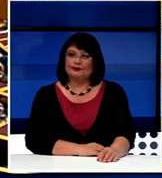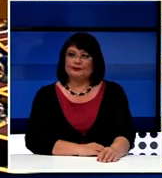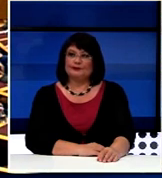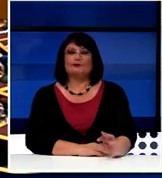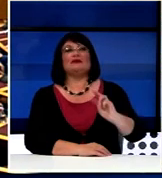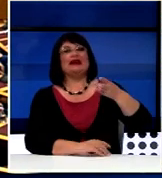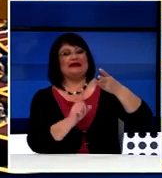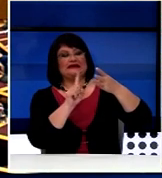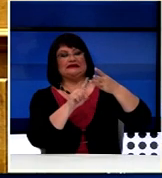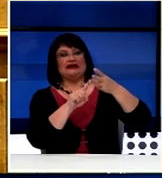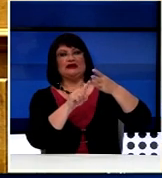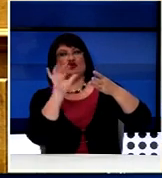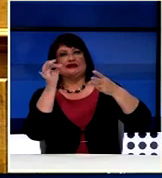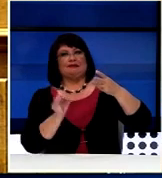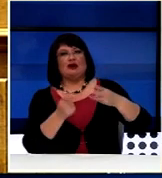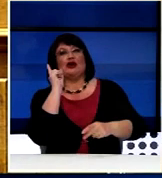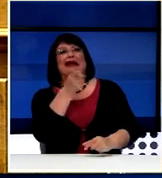Τρίτο σημείο κριτικής.